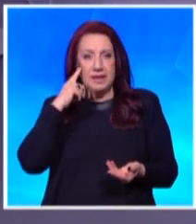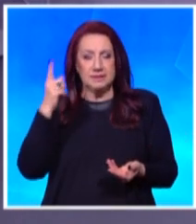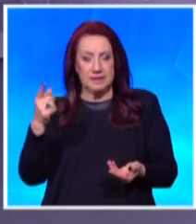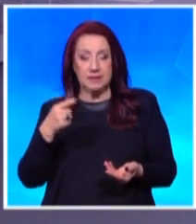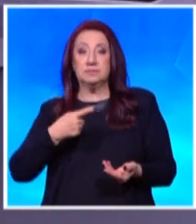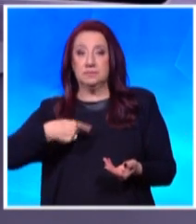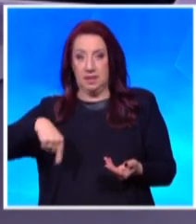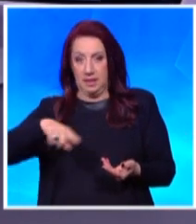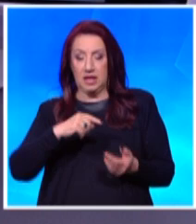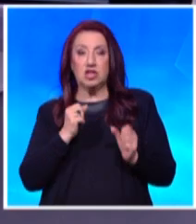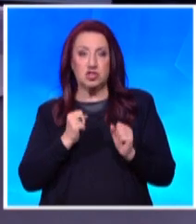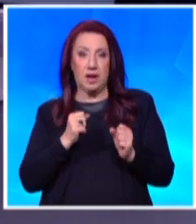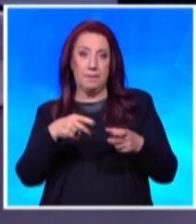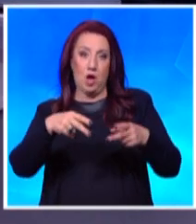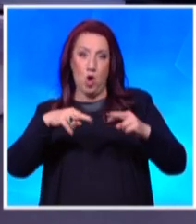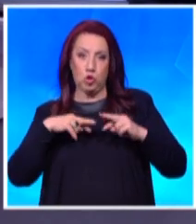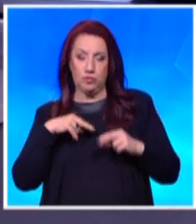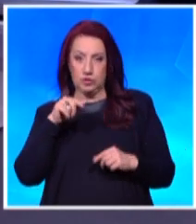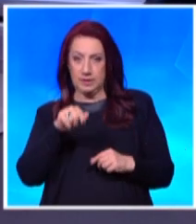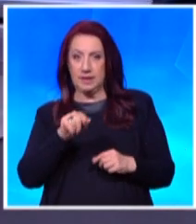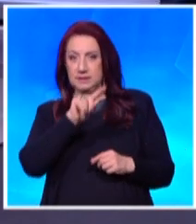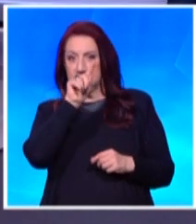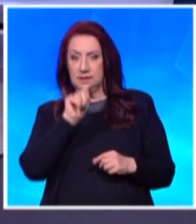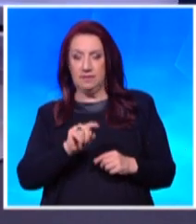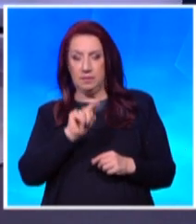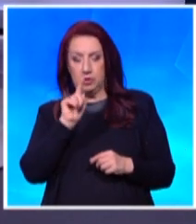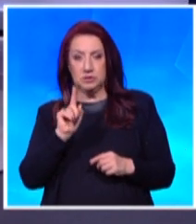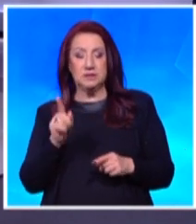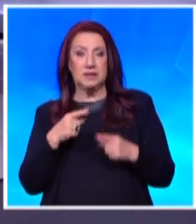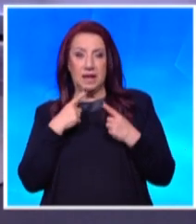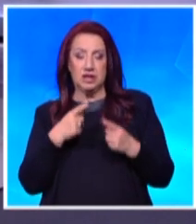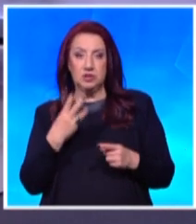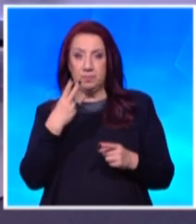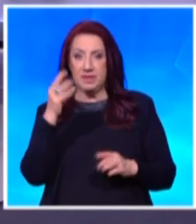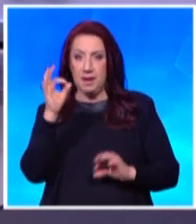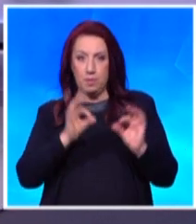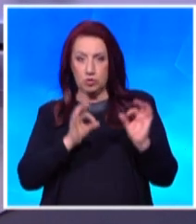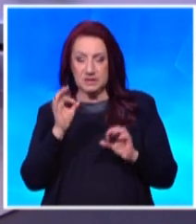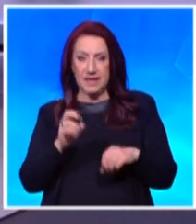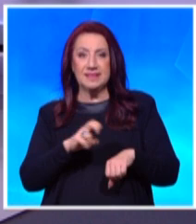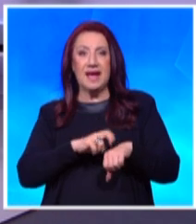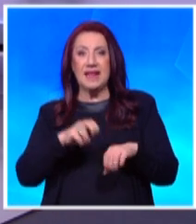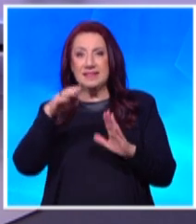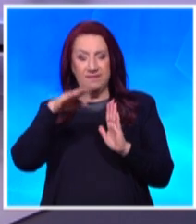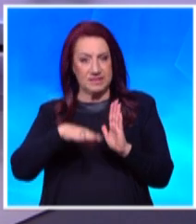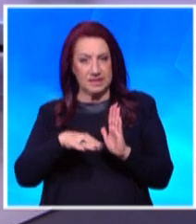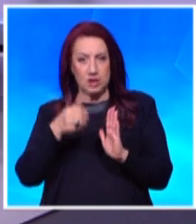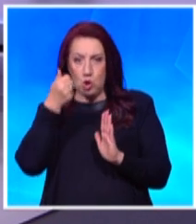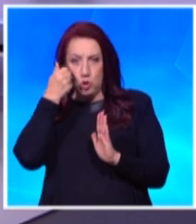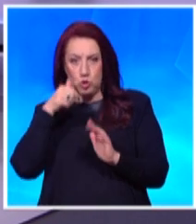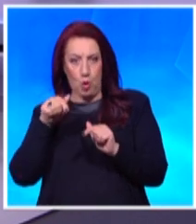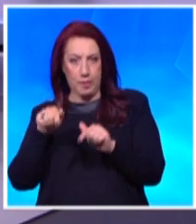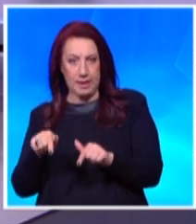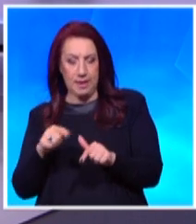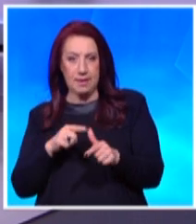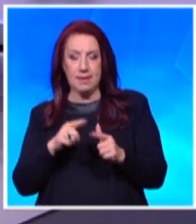тези въпроси. Преди всичко, за да се произнесем дали 3% дефицит е добро или лошо нещо и да разберем дали ще плащаме по-високи